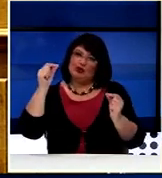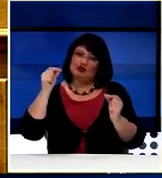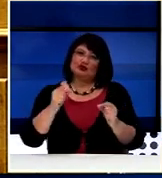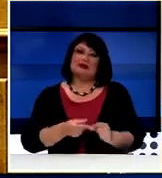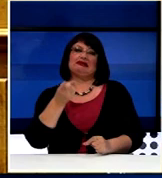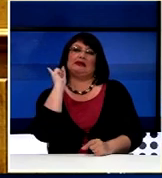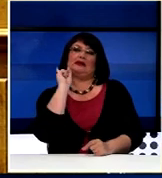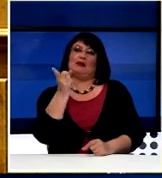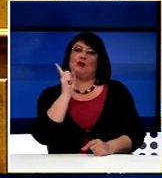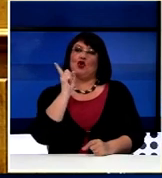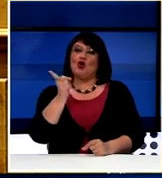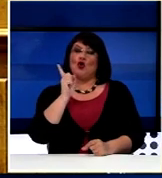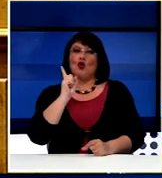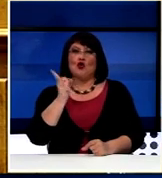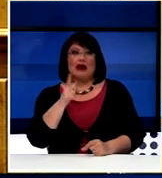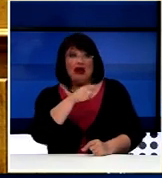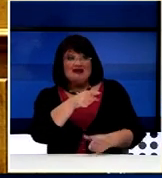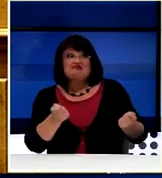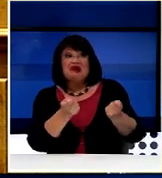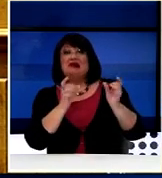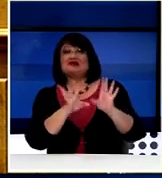κυρώσεων το οποίο δεν αξιοποίησατε.